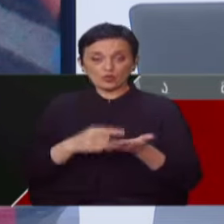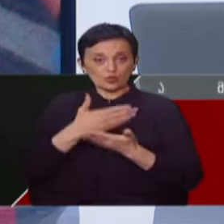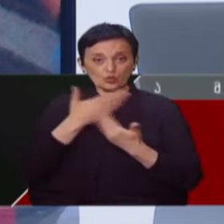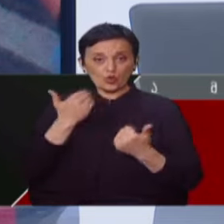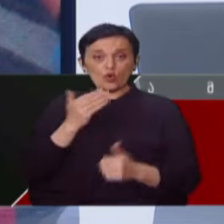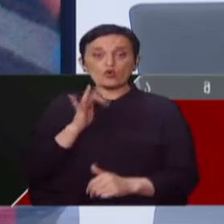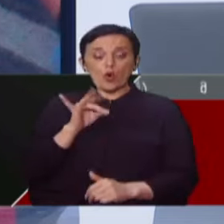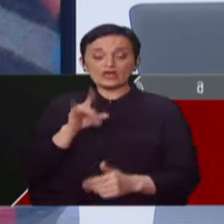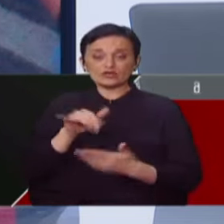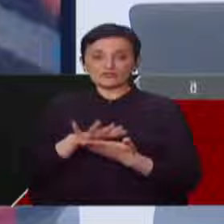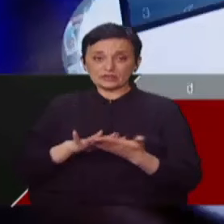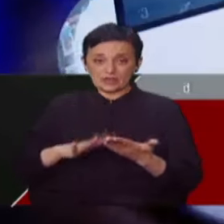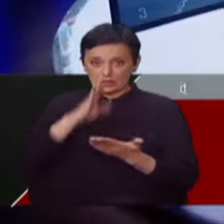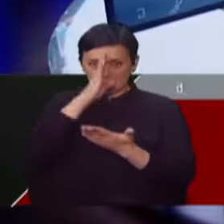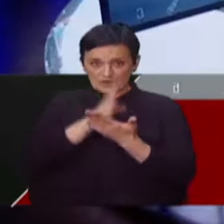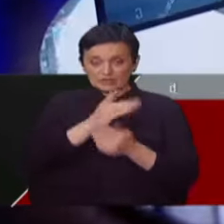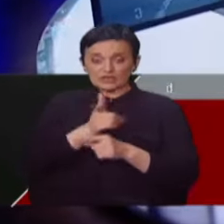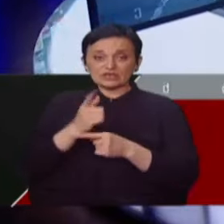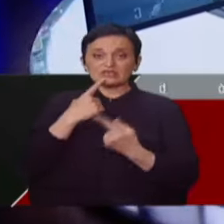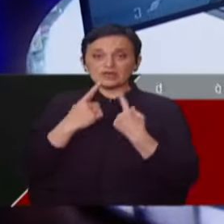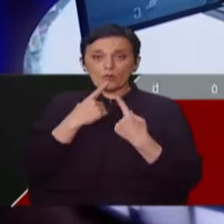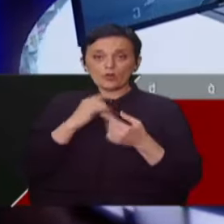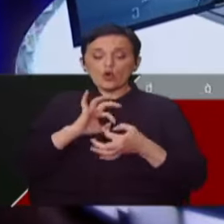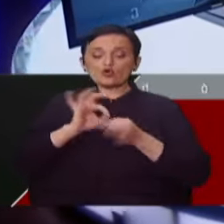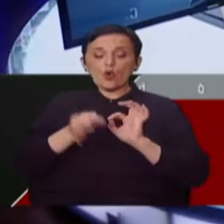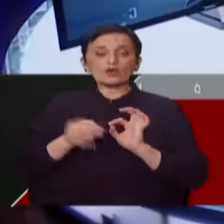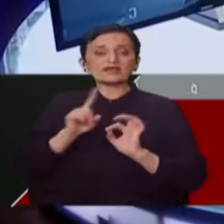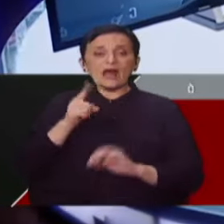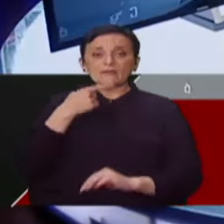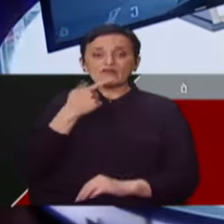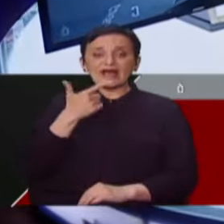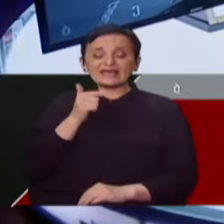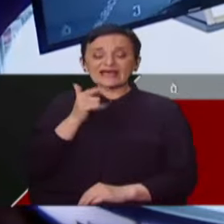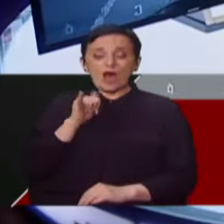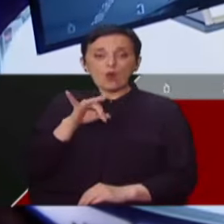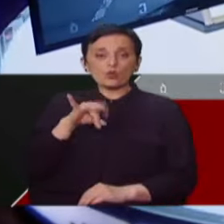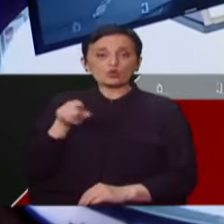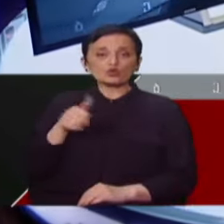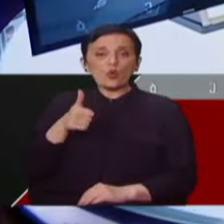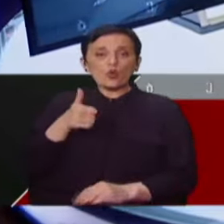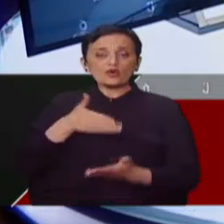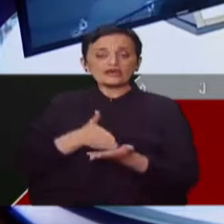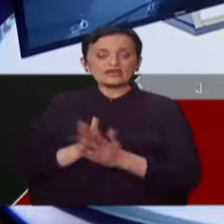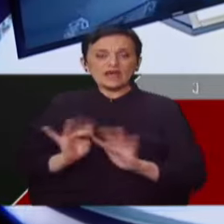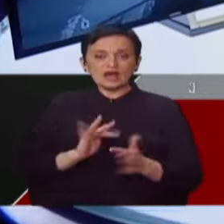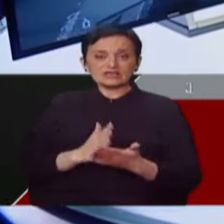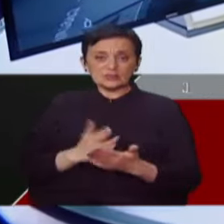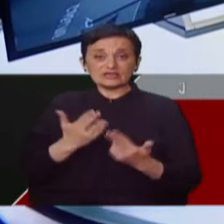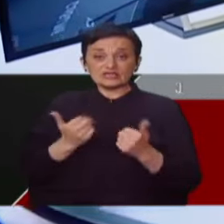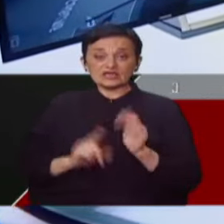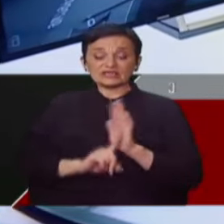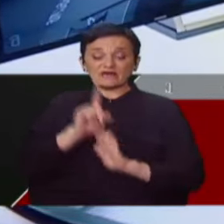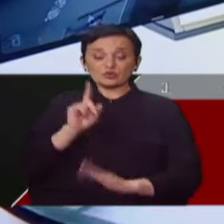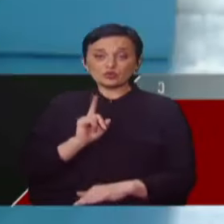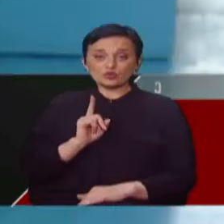სალომე ქოქიაშვილი განაგრძობს ახლა პირდაპირ ეთერში საუბარს. სალომე, უფრო კონკრეტულად რა თქვა გიგაურმა და როგორი არის რეაქციები? დიახ, დავიწყოთ